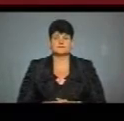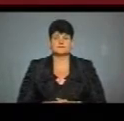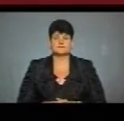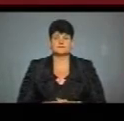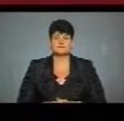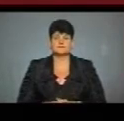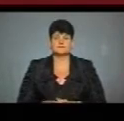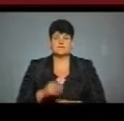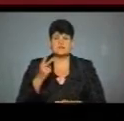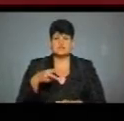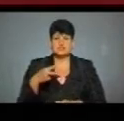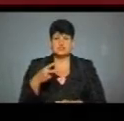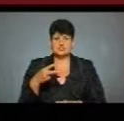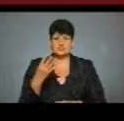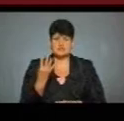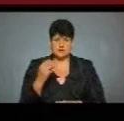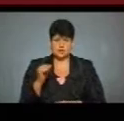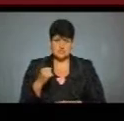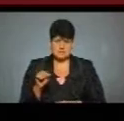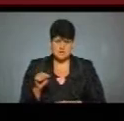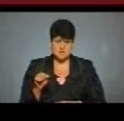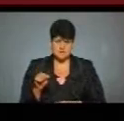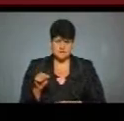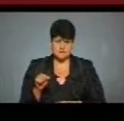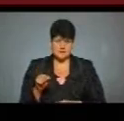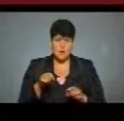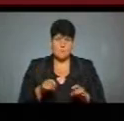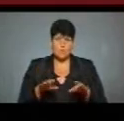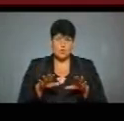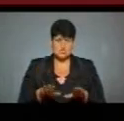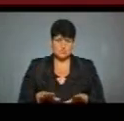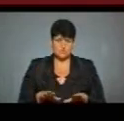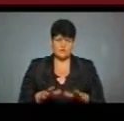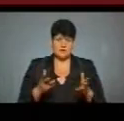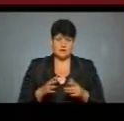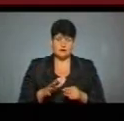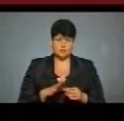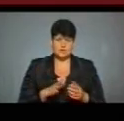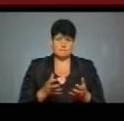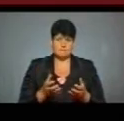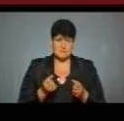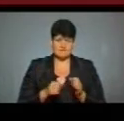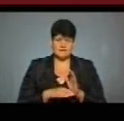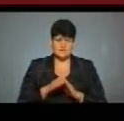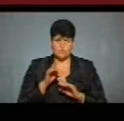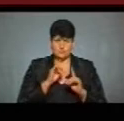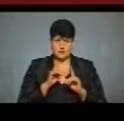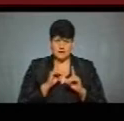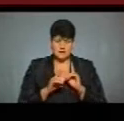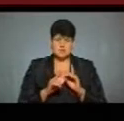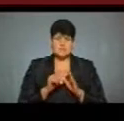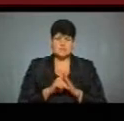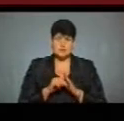З 24 серпня по постанові, яка була прийнята на Верховній Раді,